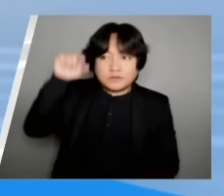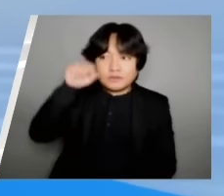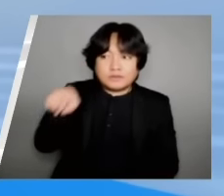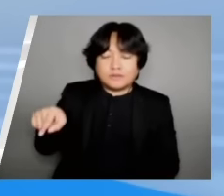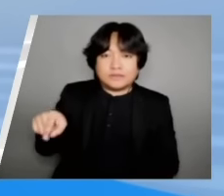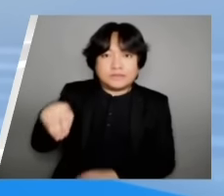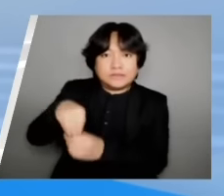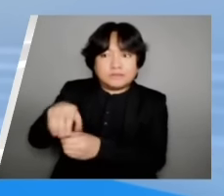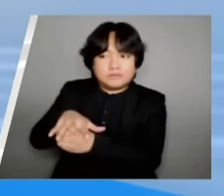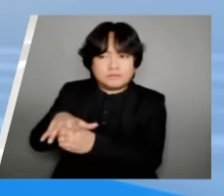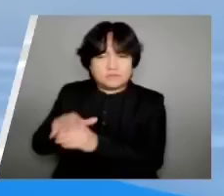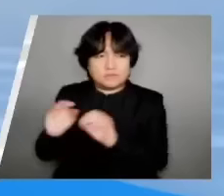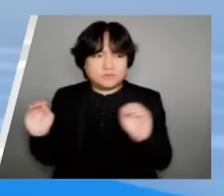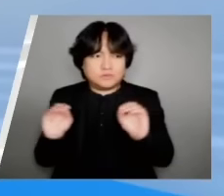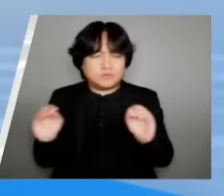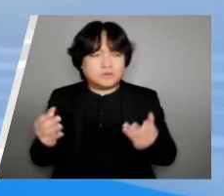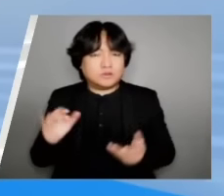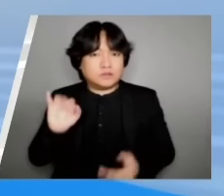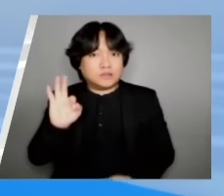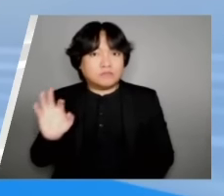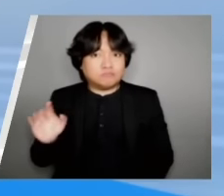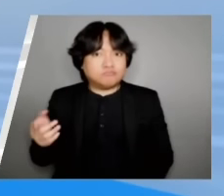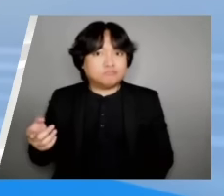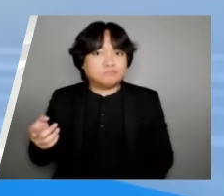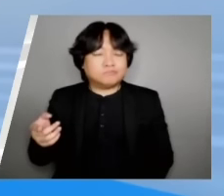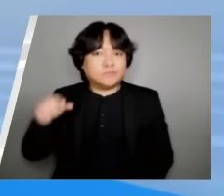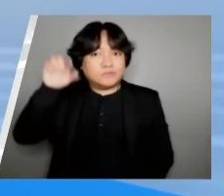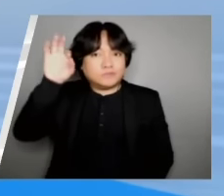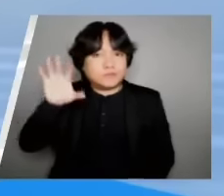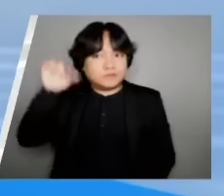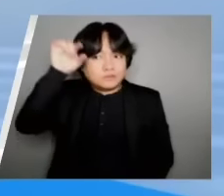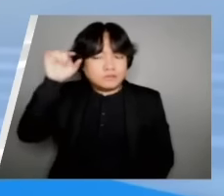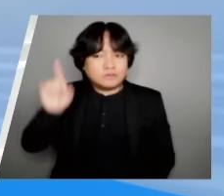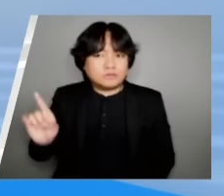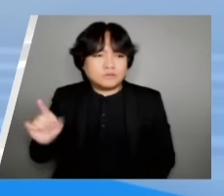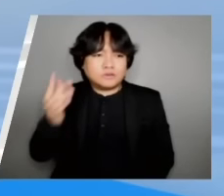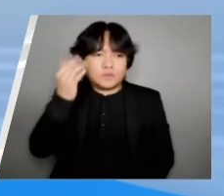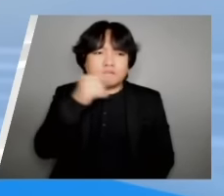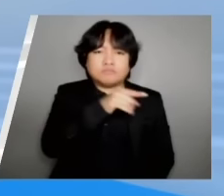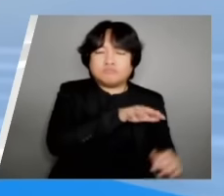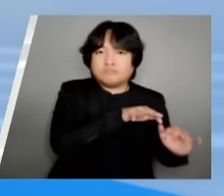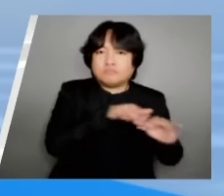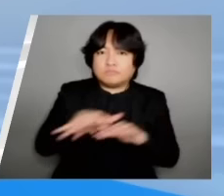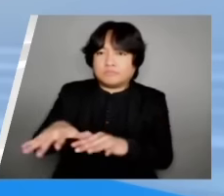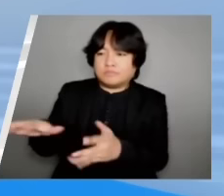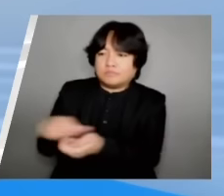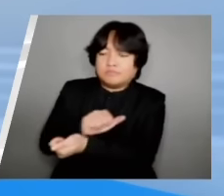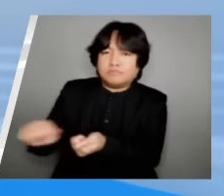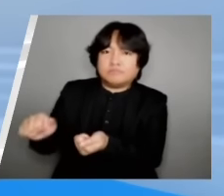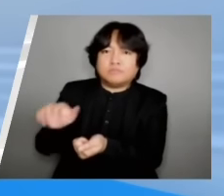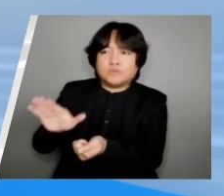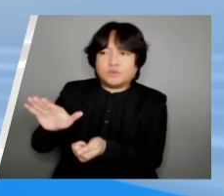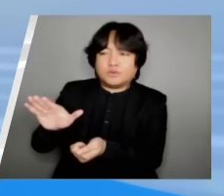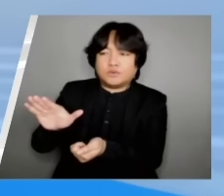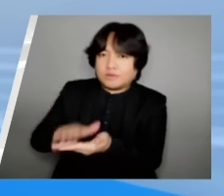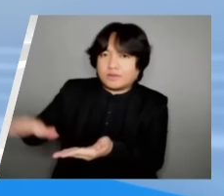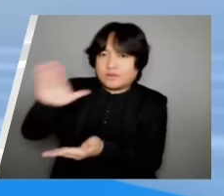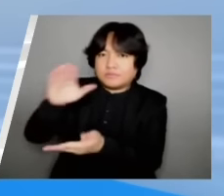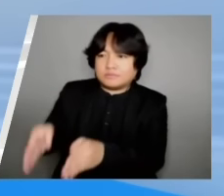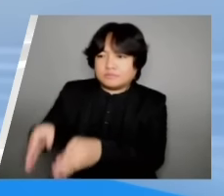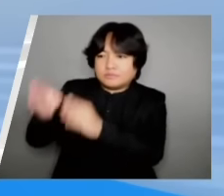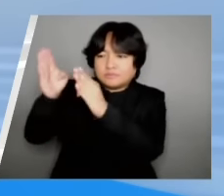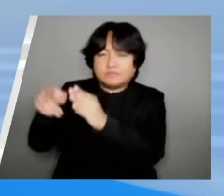kung palakad-lakad lang si Kibuloy sa compound, bakit kailangan daw sirain ang pundasyon ng Jose Maria College? Ang pahayag din